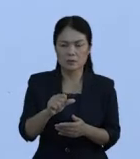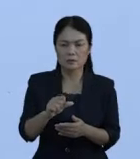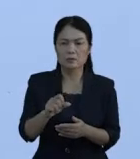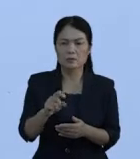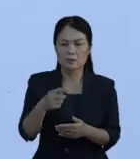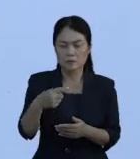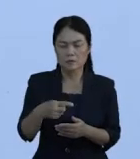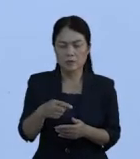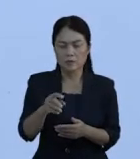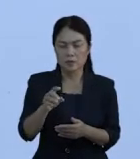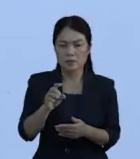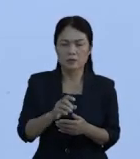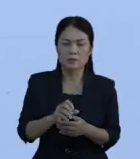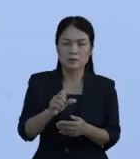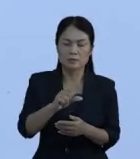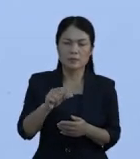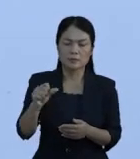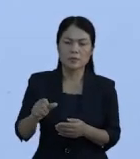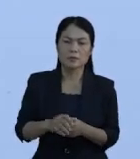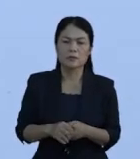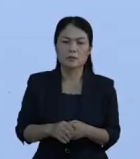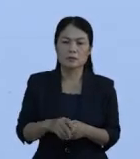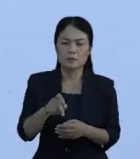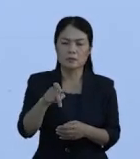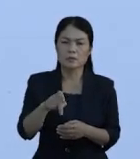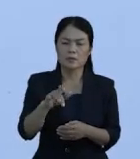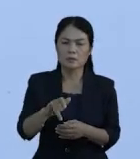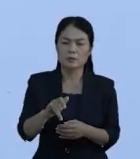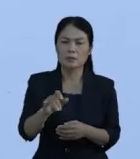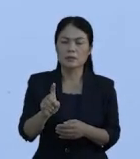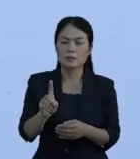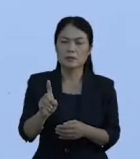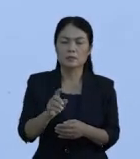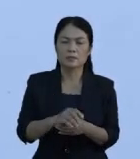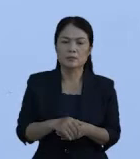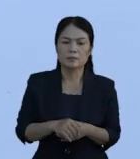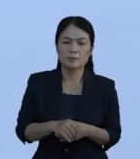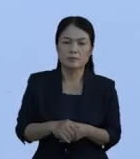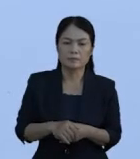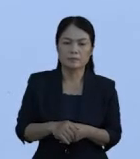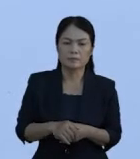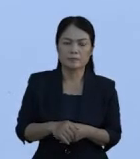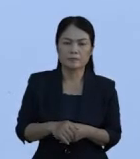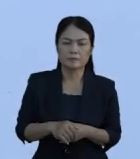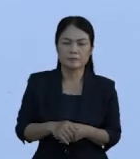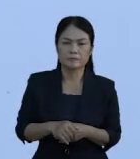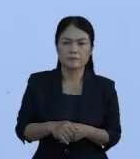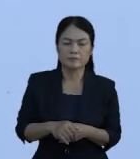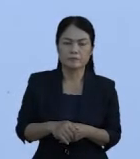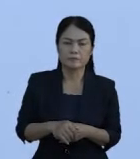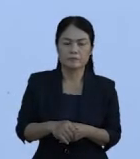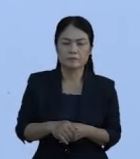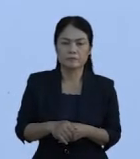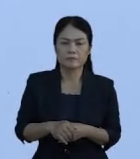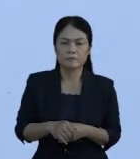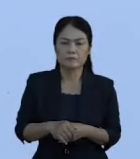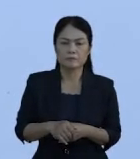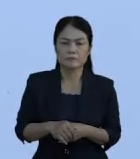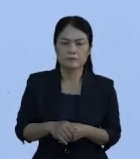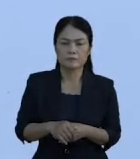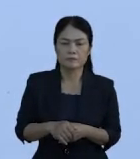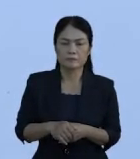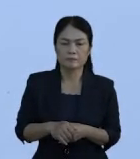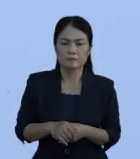mờn chẳng phải biết thật nơi cái này con là thật nơi cái này hay con đấy và chẳng